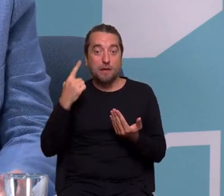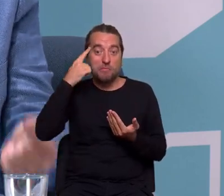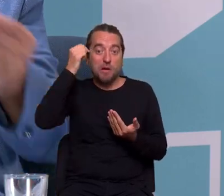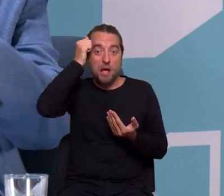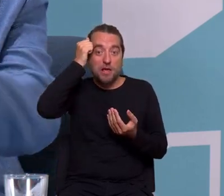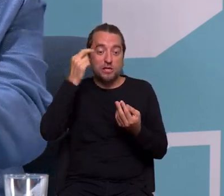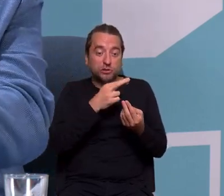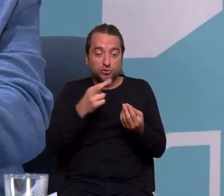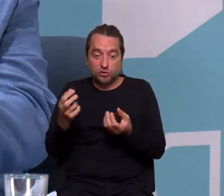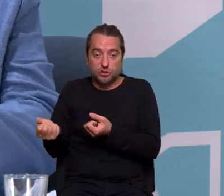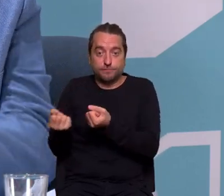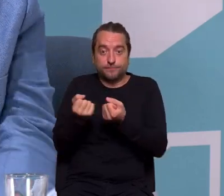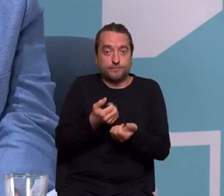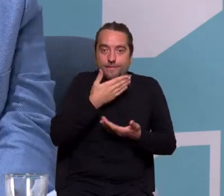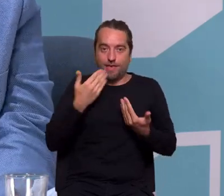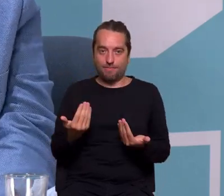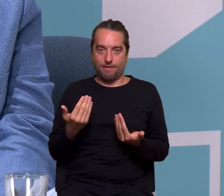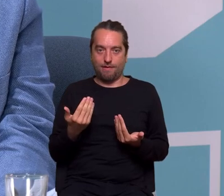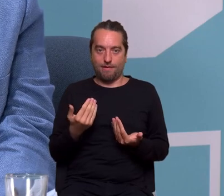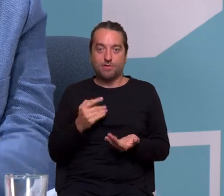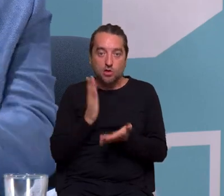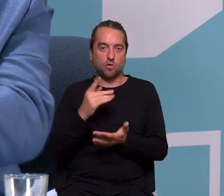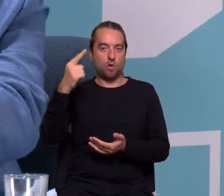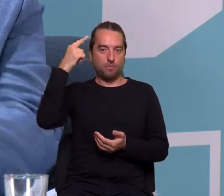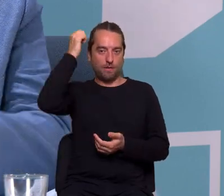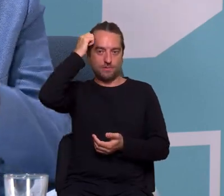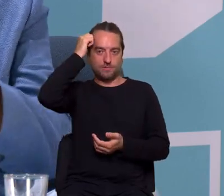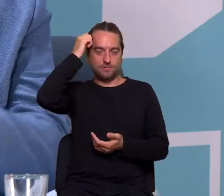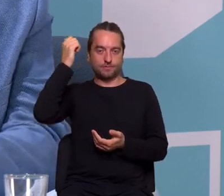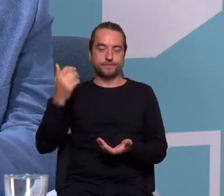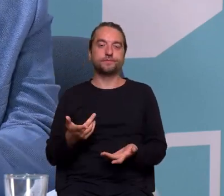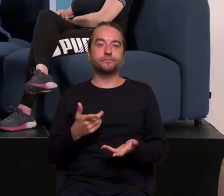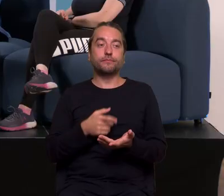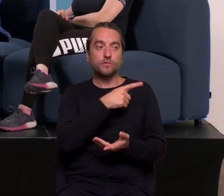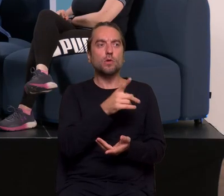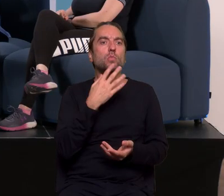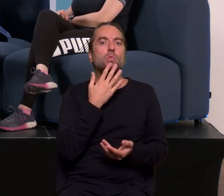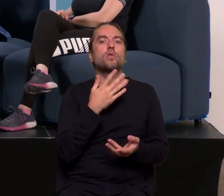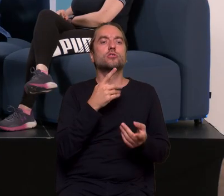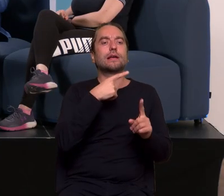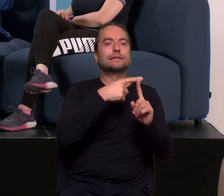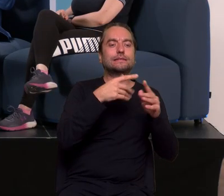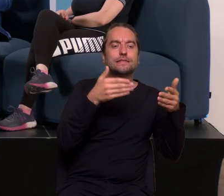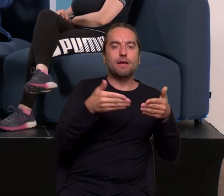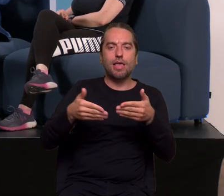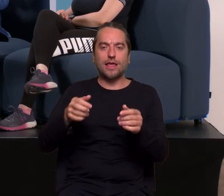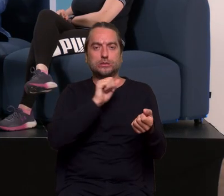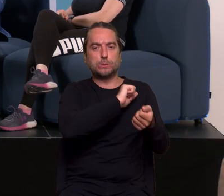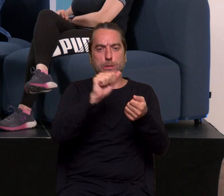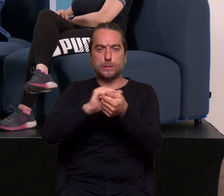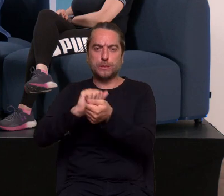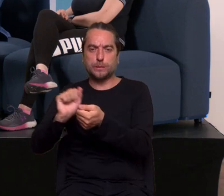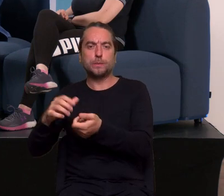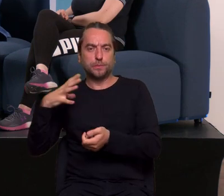pamięci i kiedy mówiliśmy tutaj przed chwilą o cmentarzach. Pan profesor mówił o niszczeniu cmentarzy tutaj. Mówiliśmy o tym, że cmentarze często są